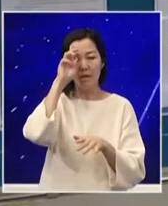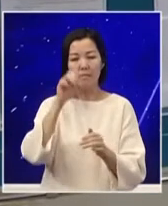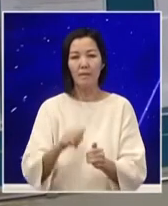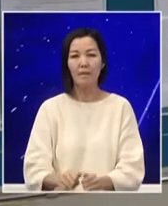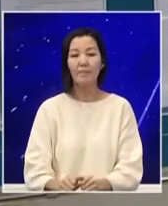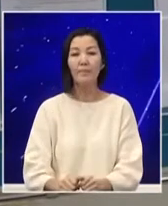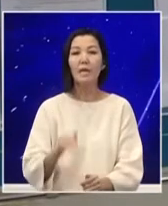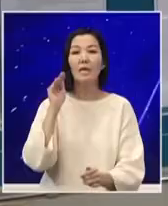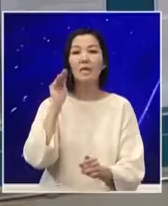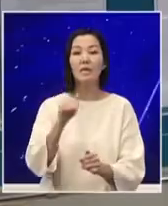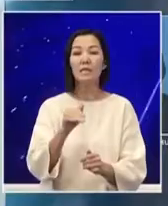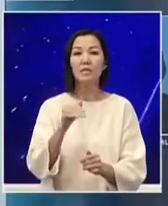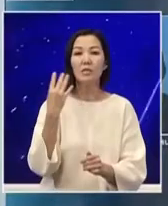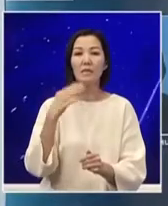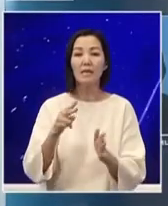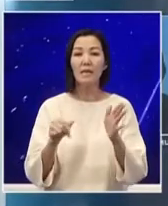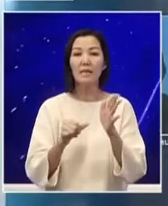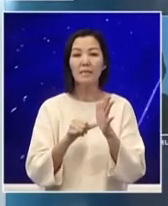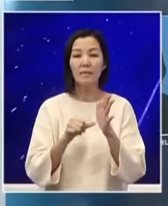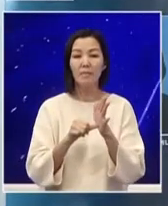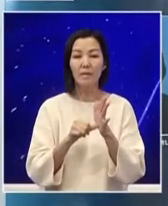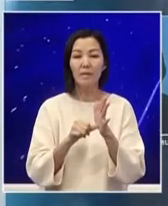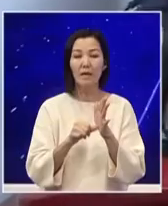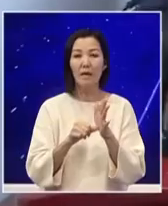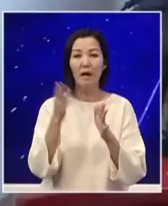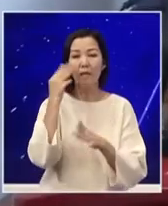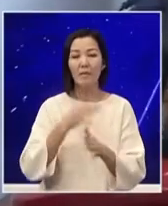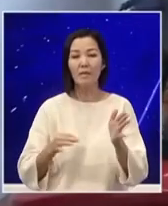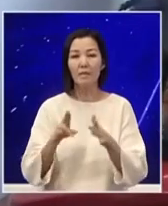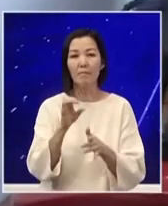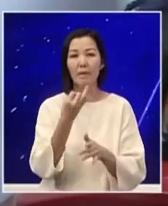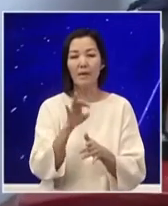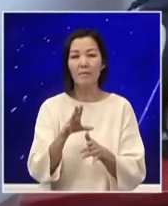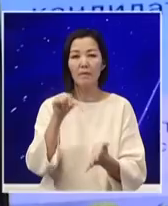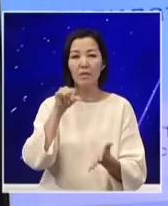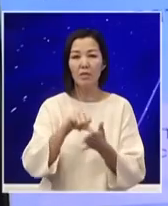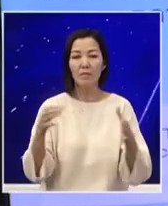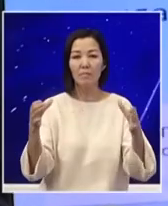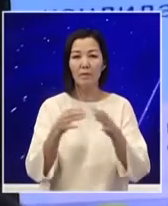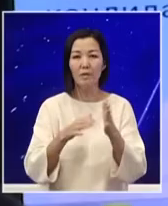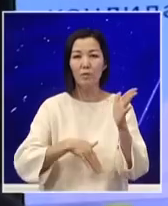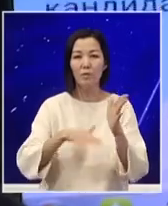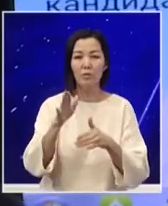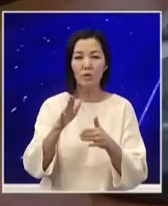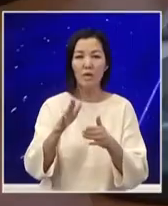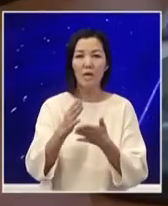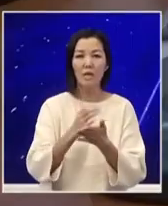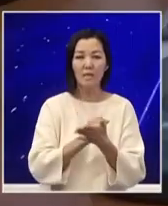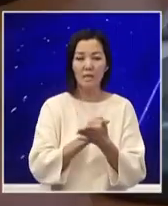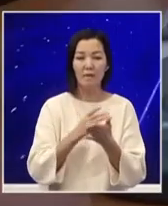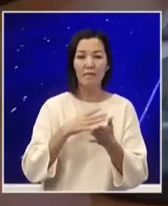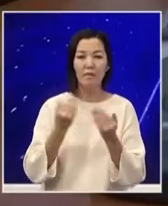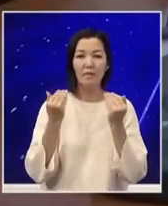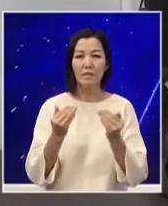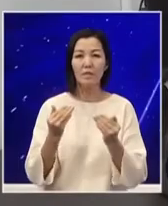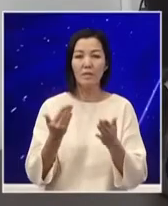Для 1047 кандидатов от Алматинской области праймерис – шанс попасть в партийный кадровый резерв. В настоящий момент на